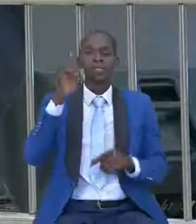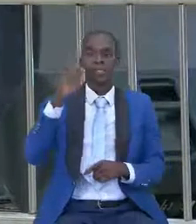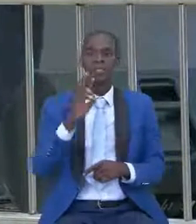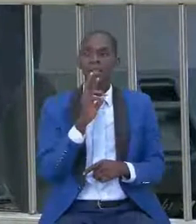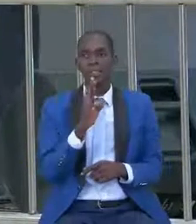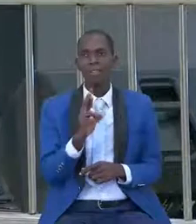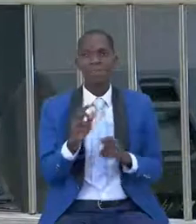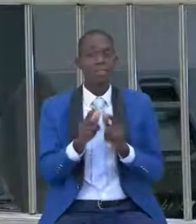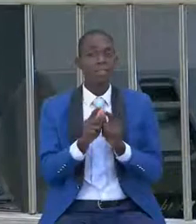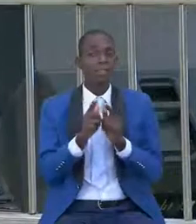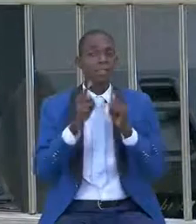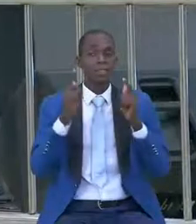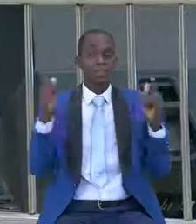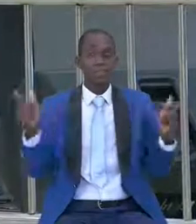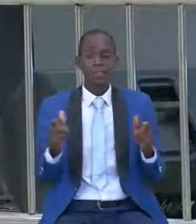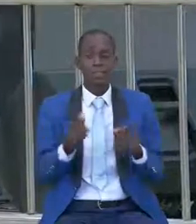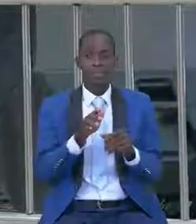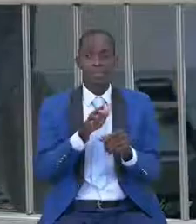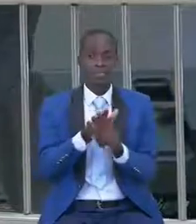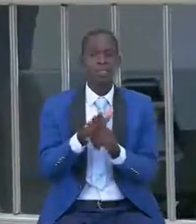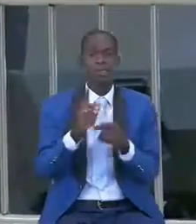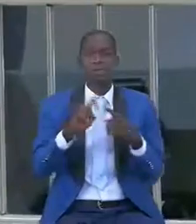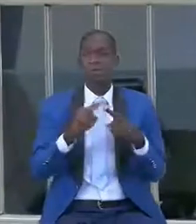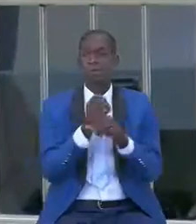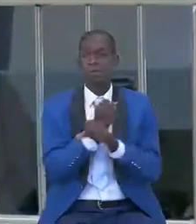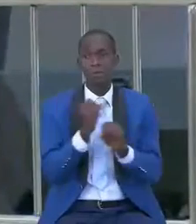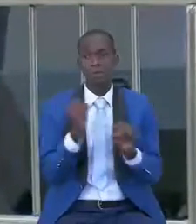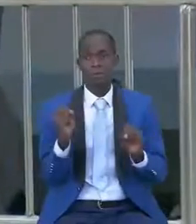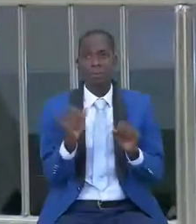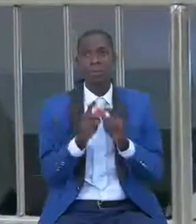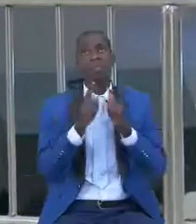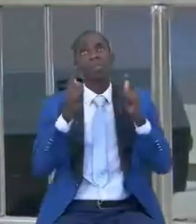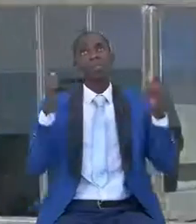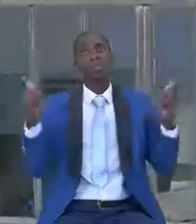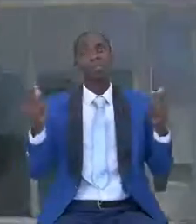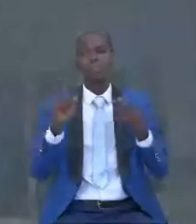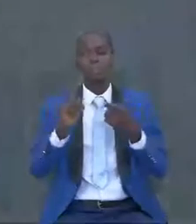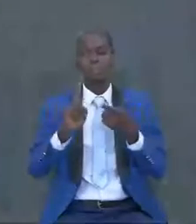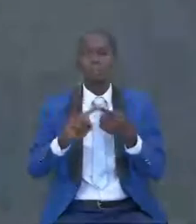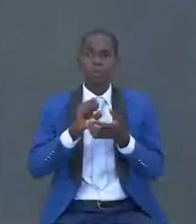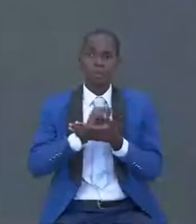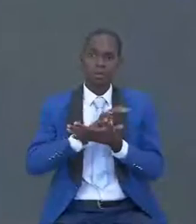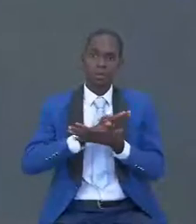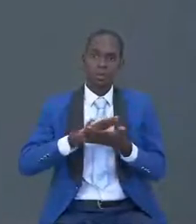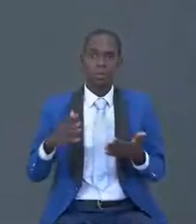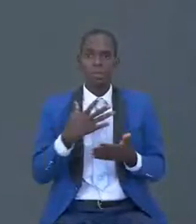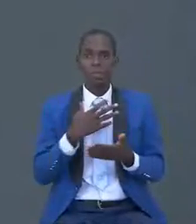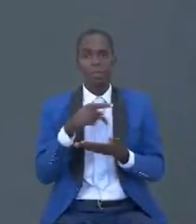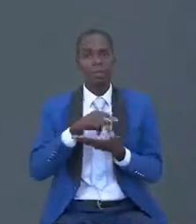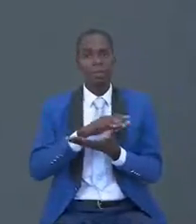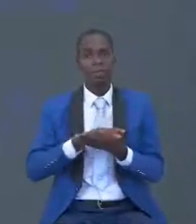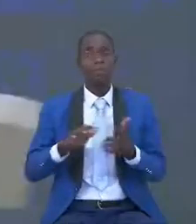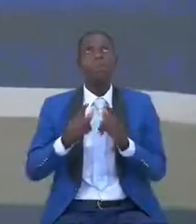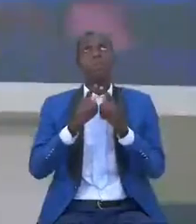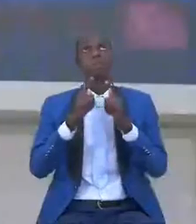grand. Grand, assez grand pour sauver. Assez grand pour sanctifier et